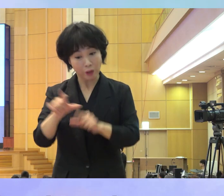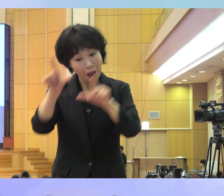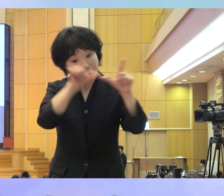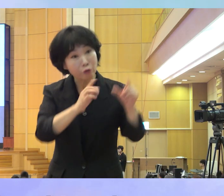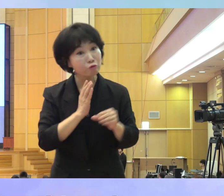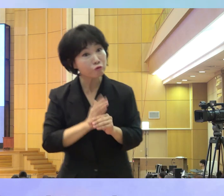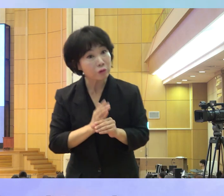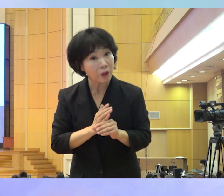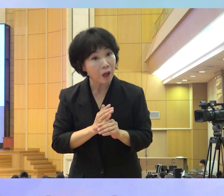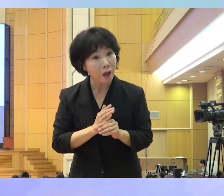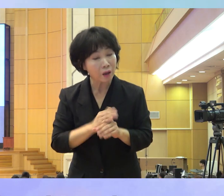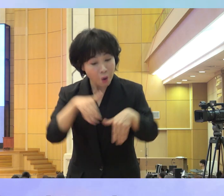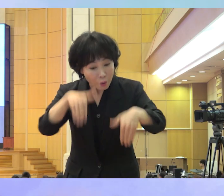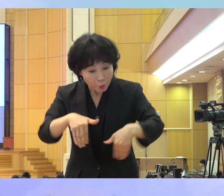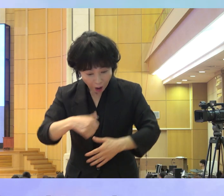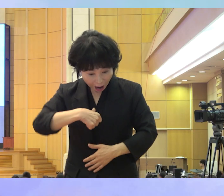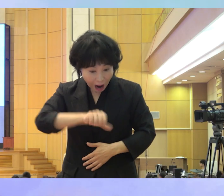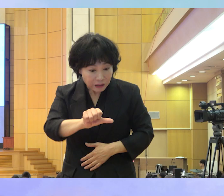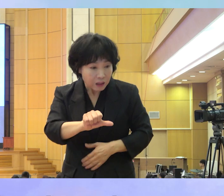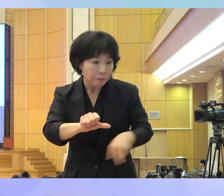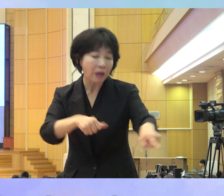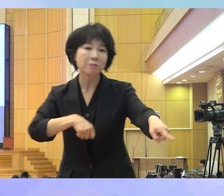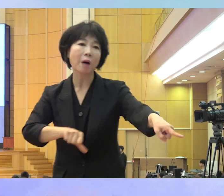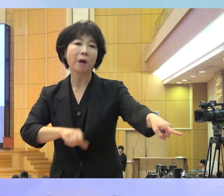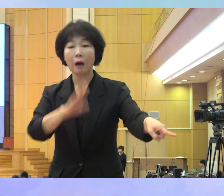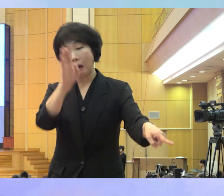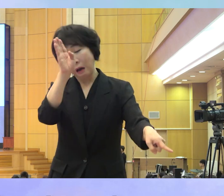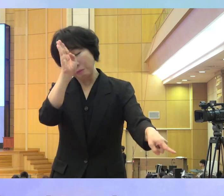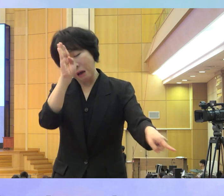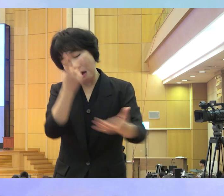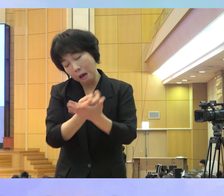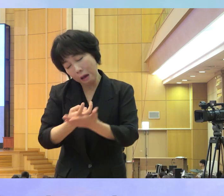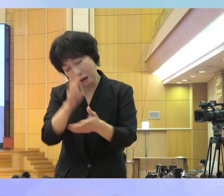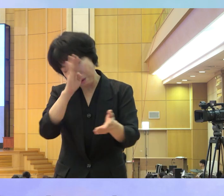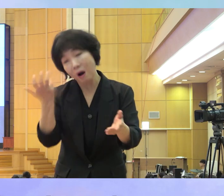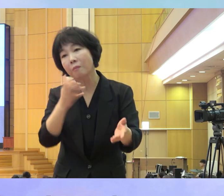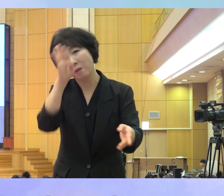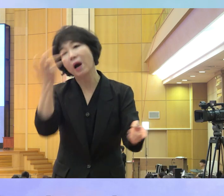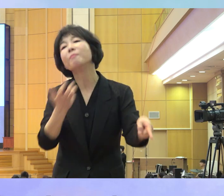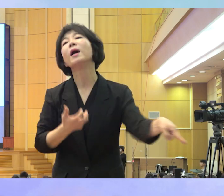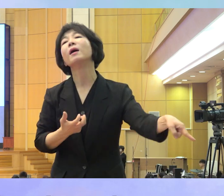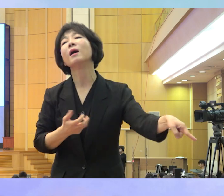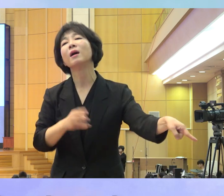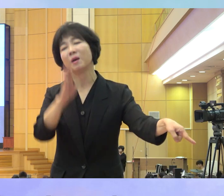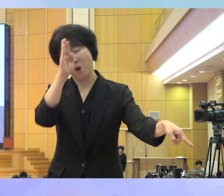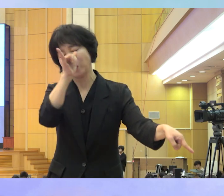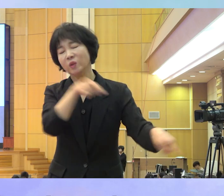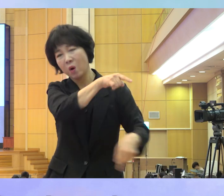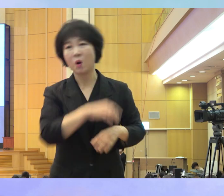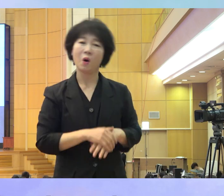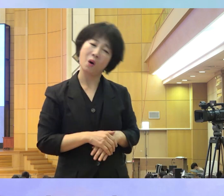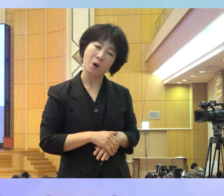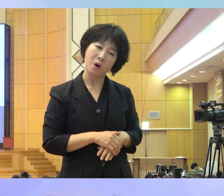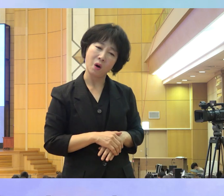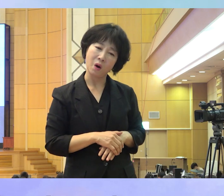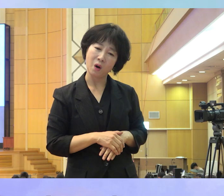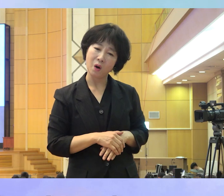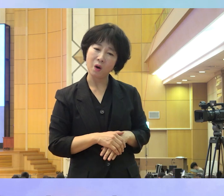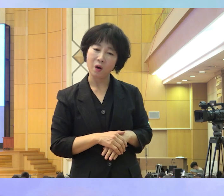한번 갈릴리에서 하신 말씀을 기억하라는 말씀을 전한 적이 있습니다. 그때